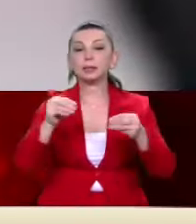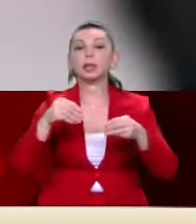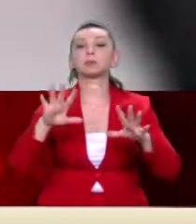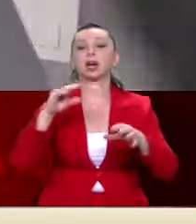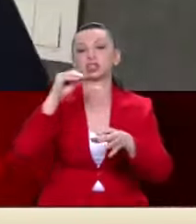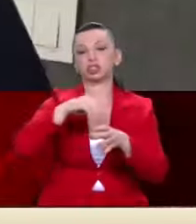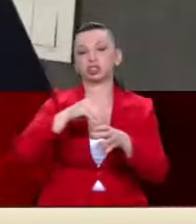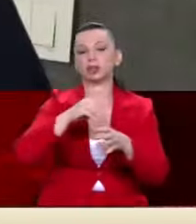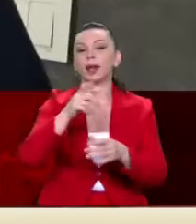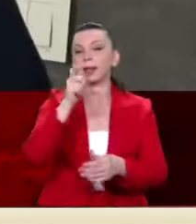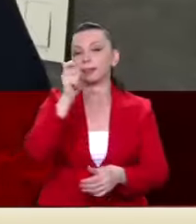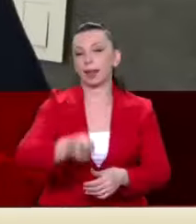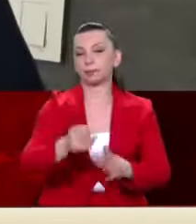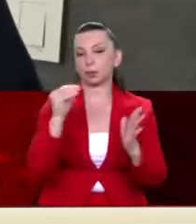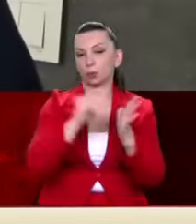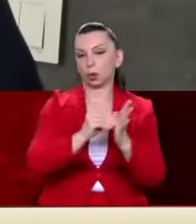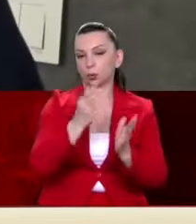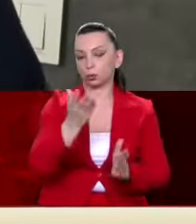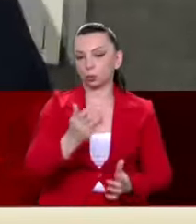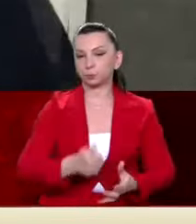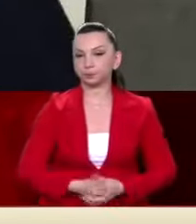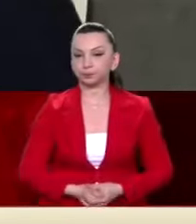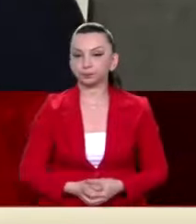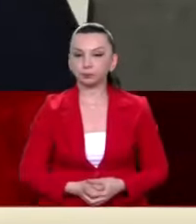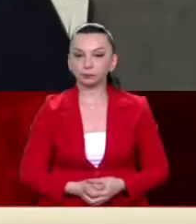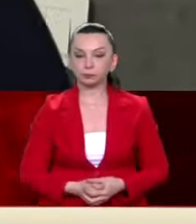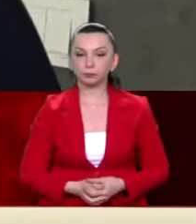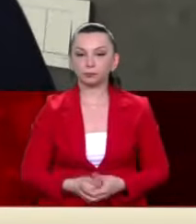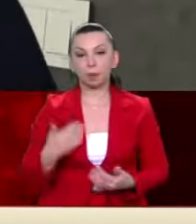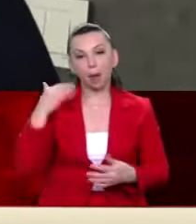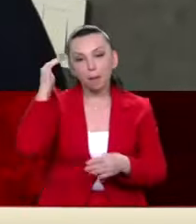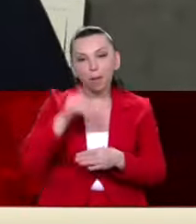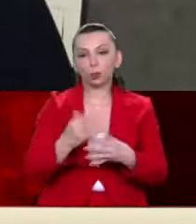tedbir koydu. Bir an önce arabamın üzerindeki şerhin kaldırılmasını istiyorum. Yaşadığım mağduriyeti şu an size anlatamam.